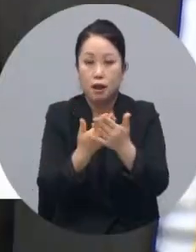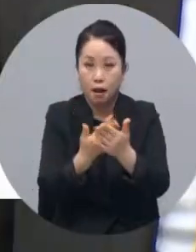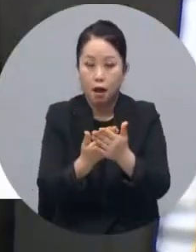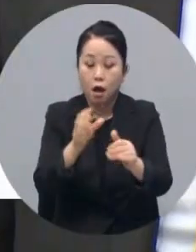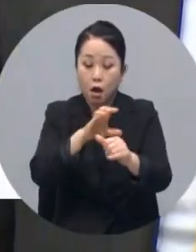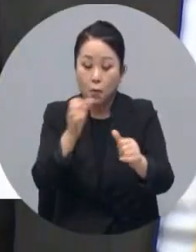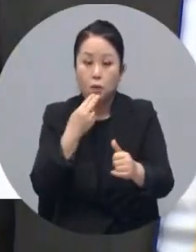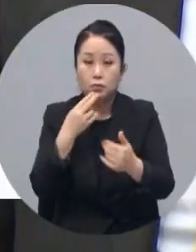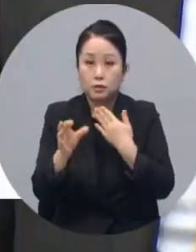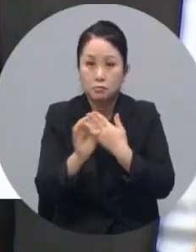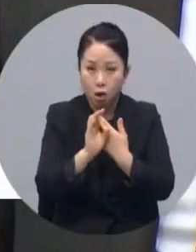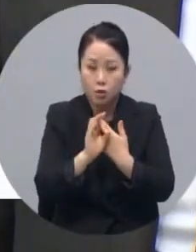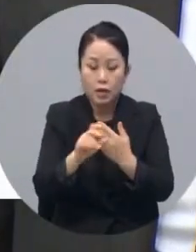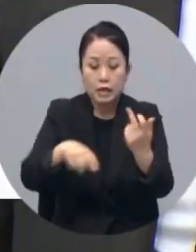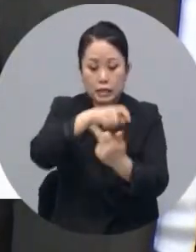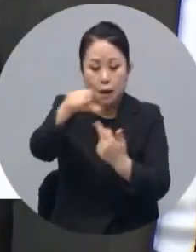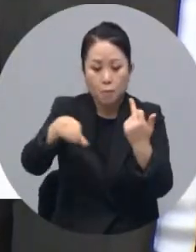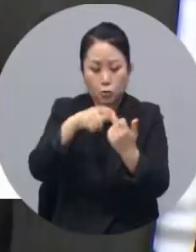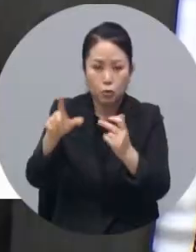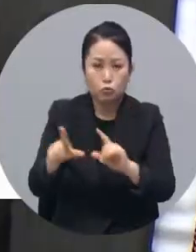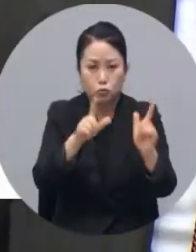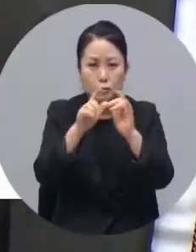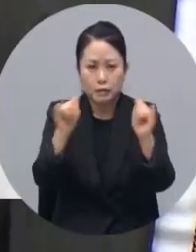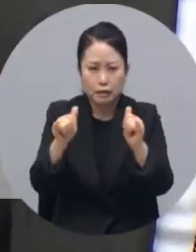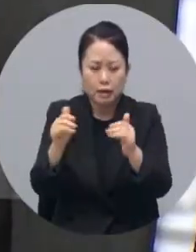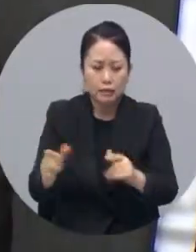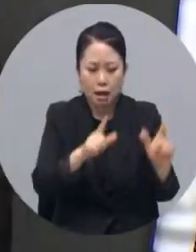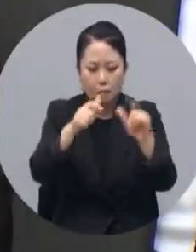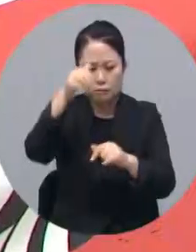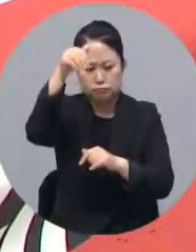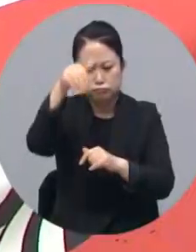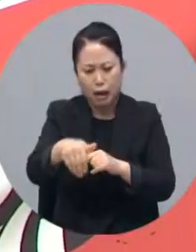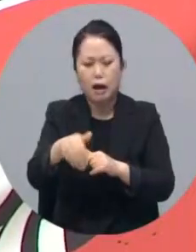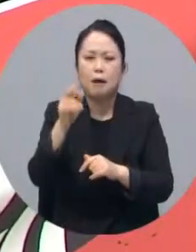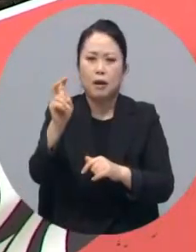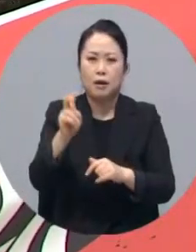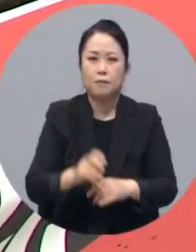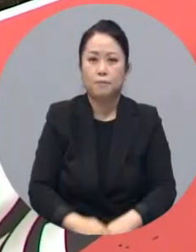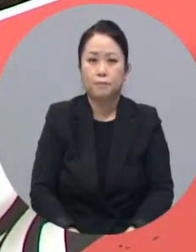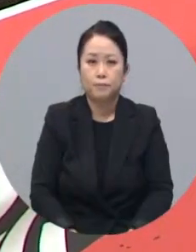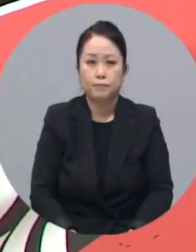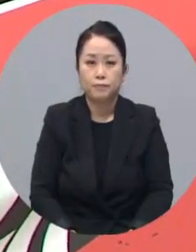삼복도로 주민들의 삶의 질 저하가 이어질 것이라고 강조했습니다.